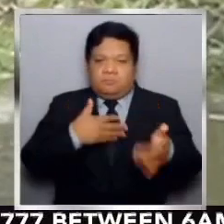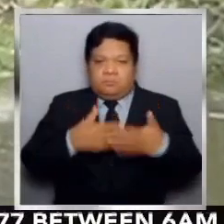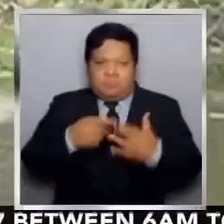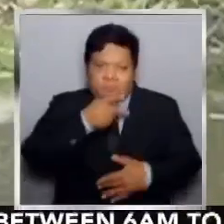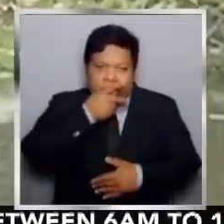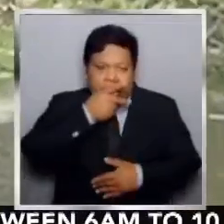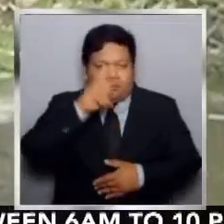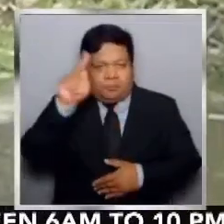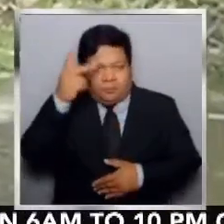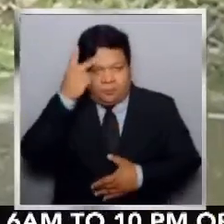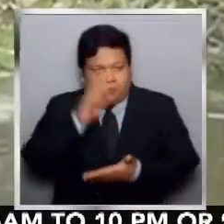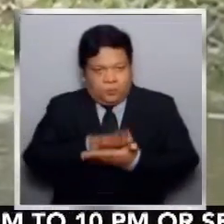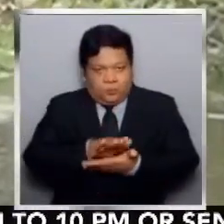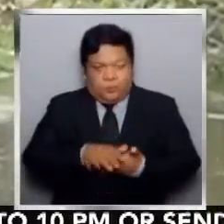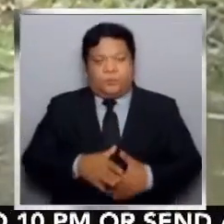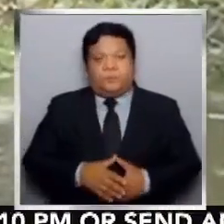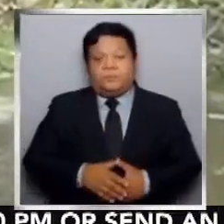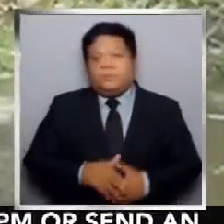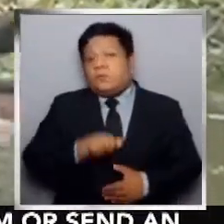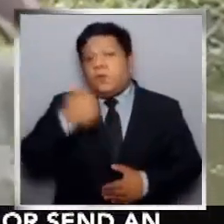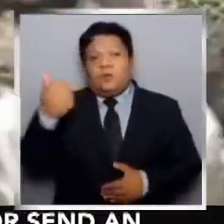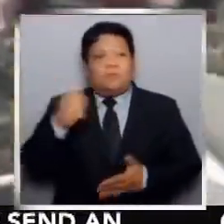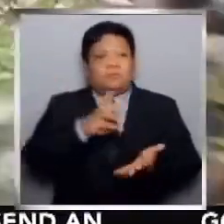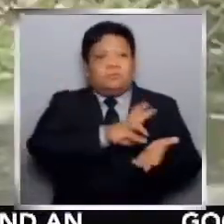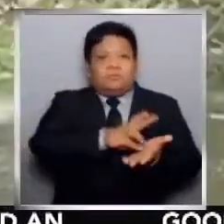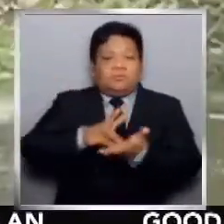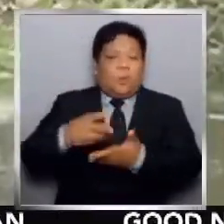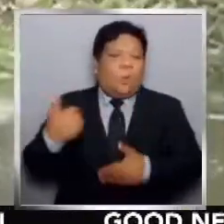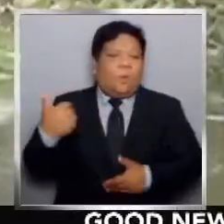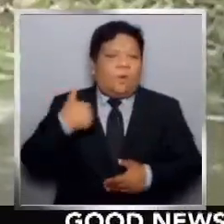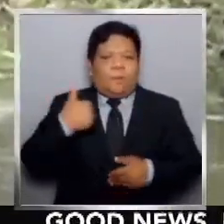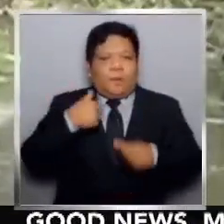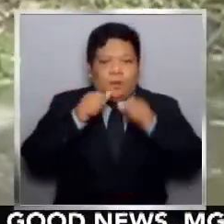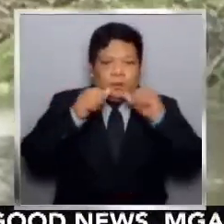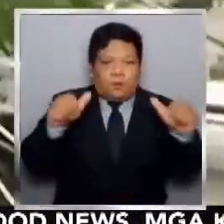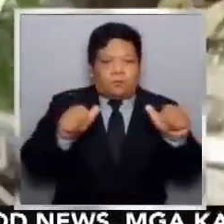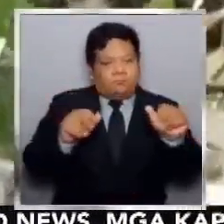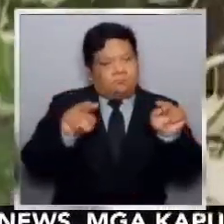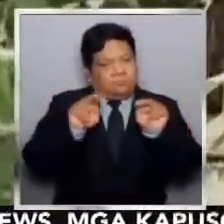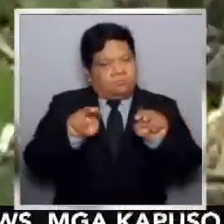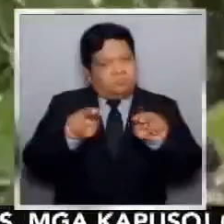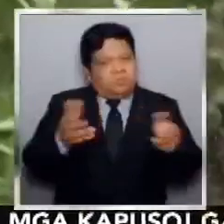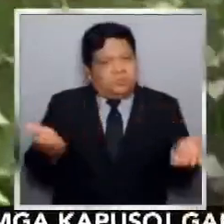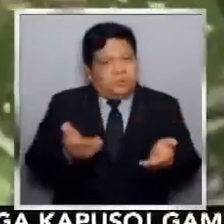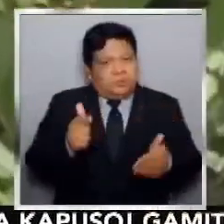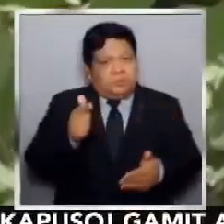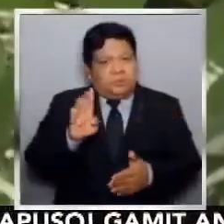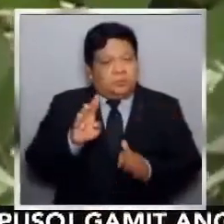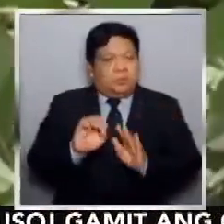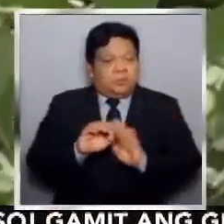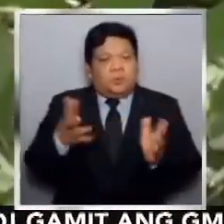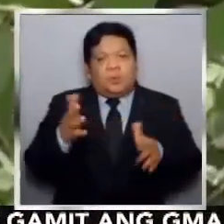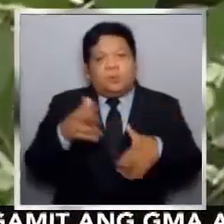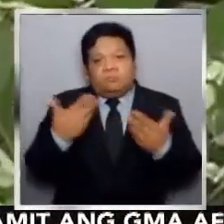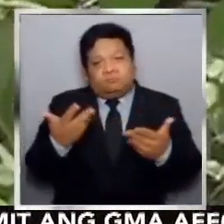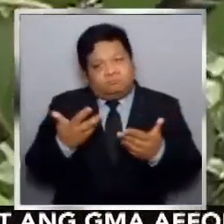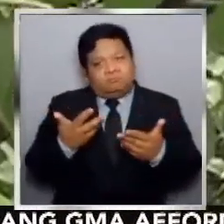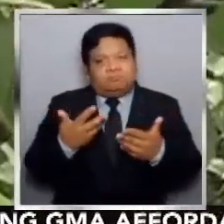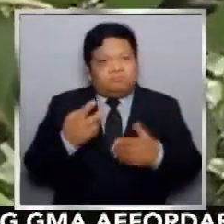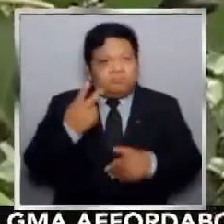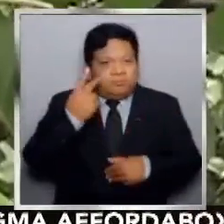privado. Wala pang anunsyo ang iba pang LGU sa ngayon. Tumutok lang po kayo dito sa 24 oras. At ibabalita namin